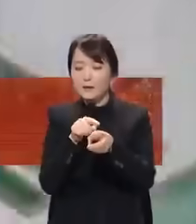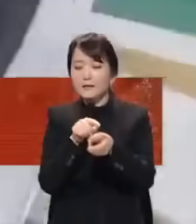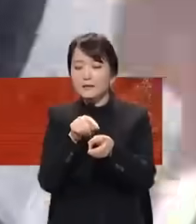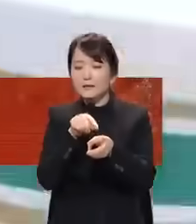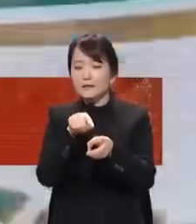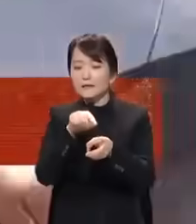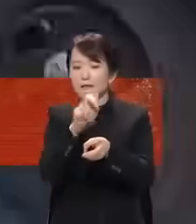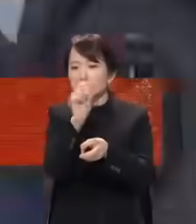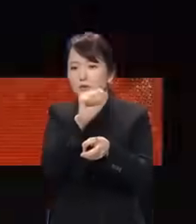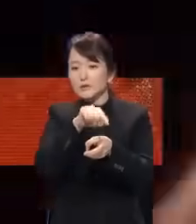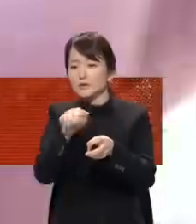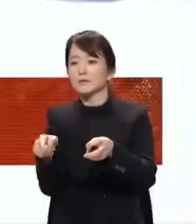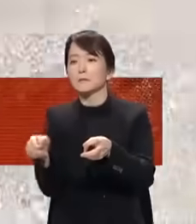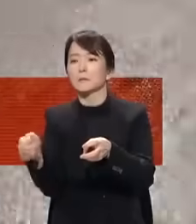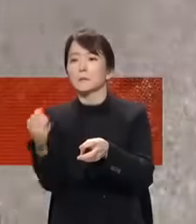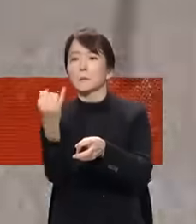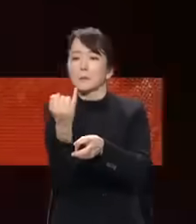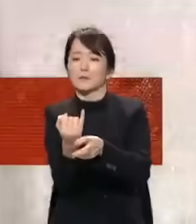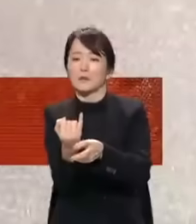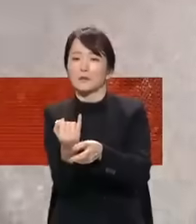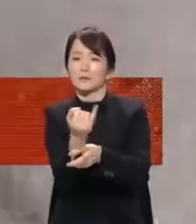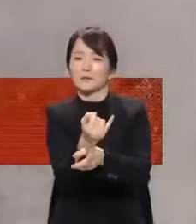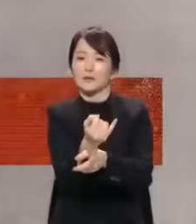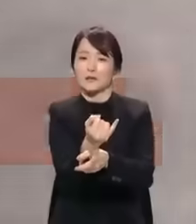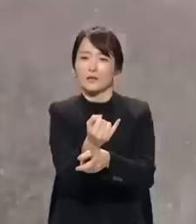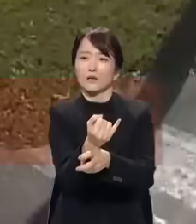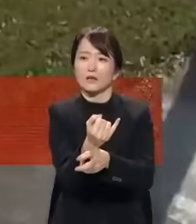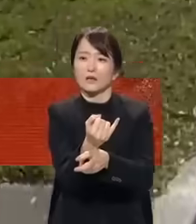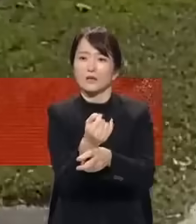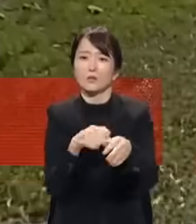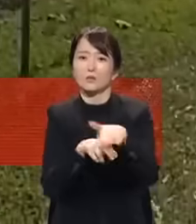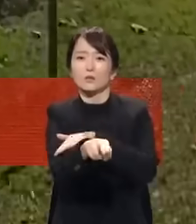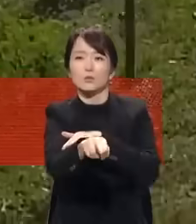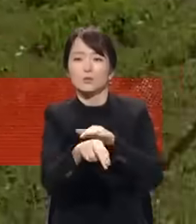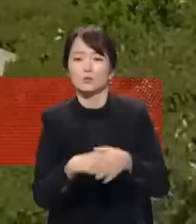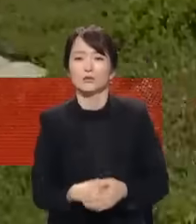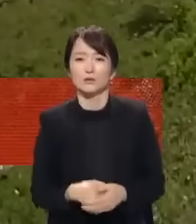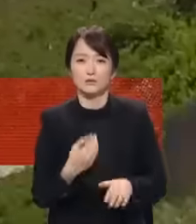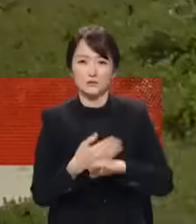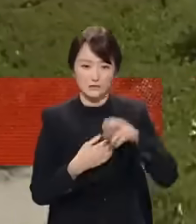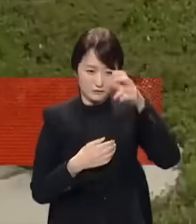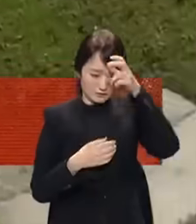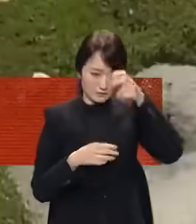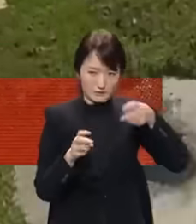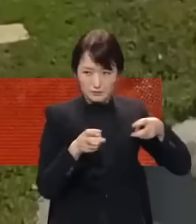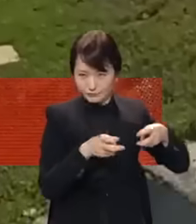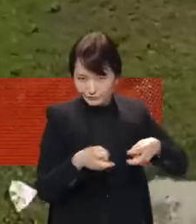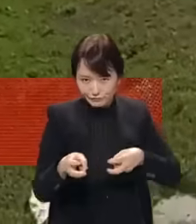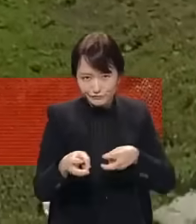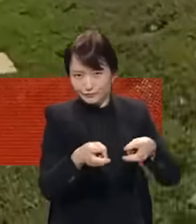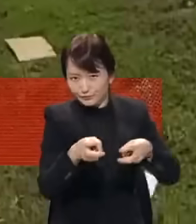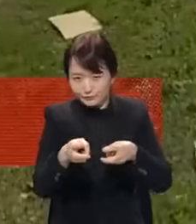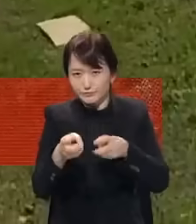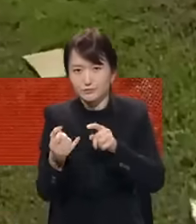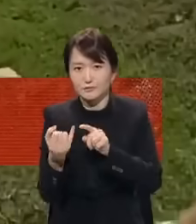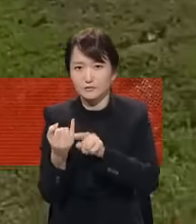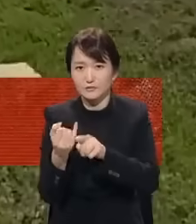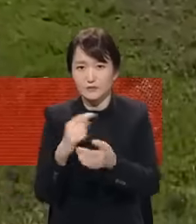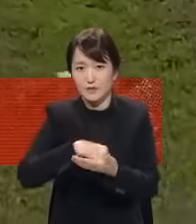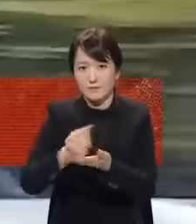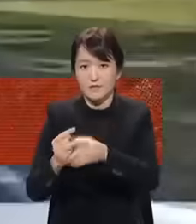자리를 옮겼고 그렇게 경찰차를 탈취해서 달아난 겁니다. 이 곧바로 다른 경찰들이 뒤쫓았습니다. 하지만 이 여성은